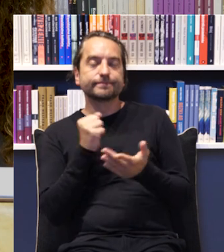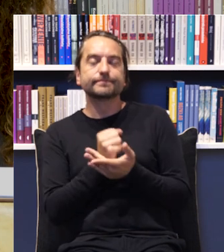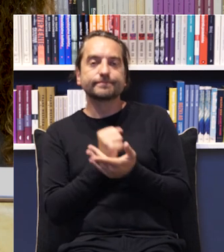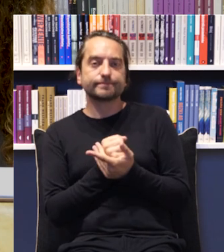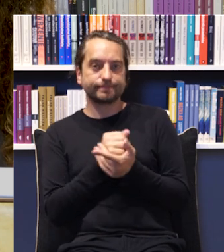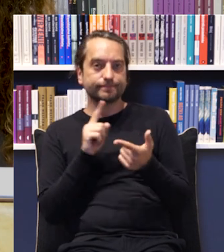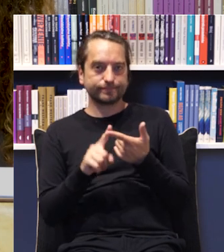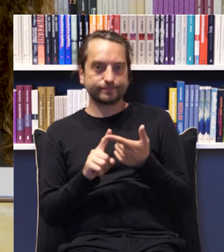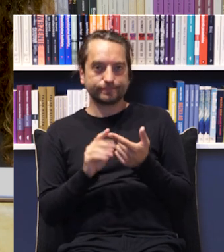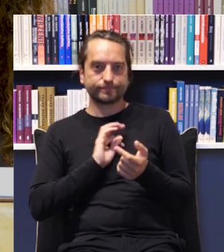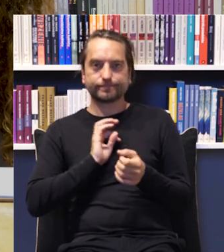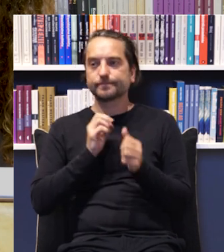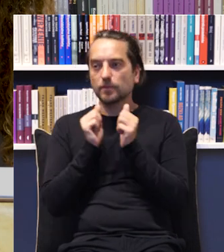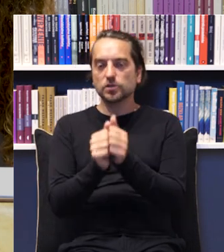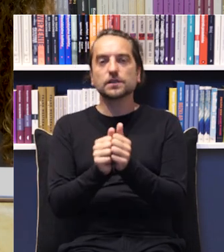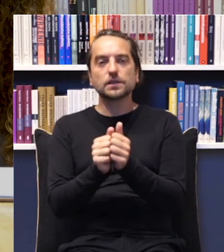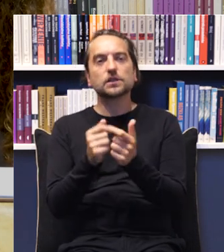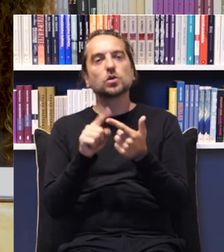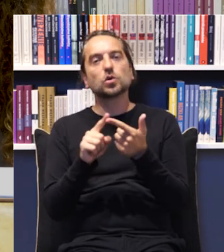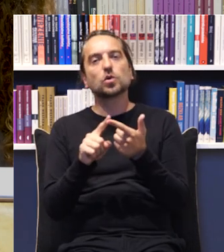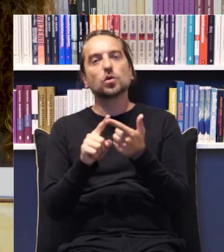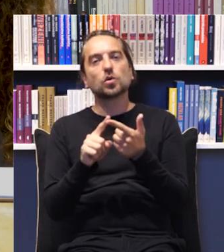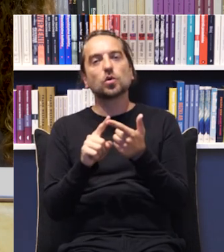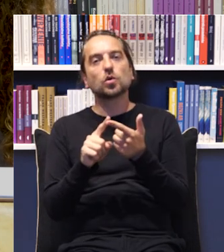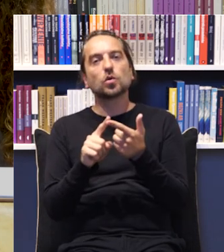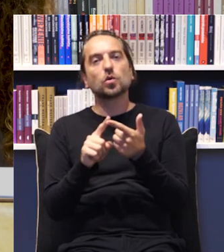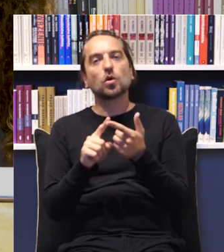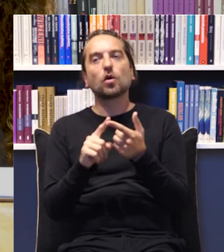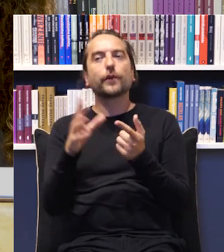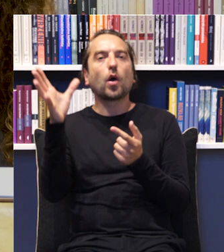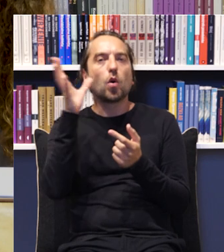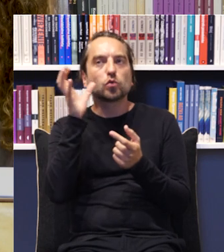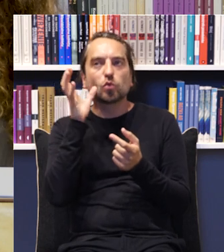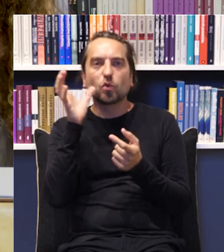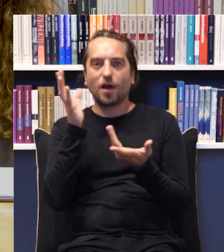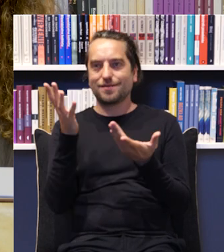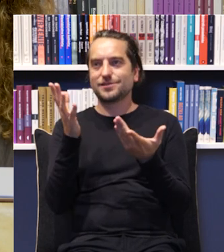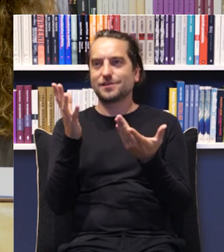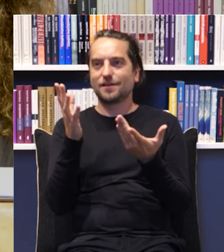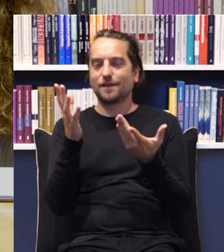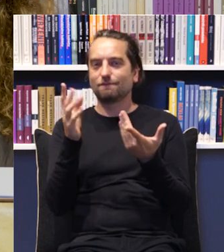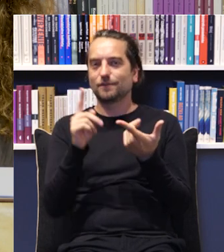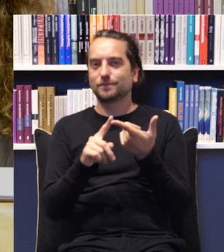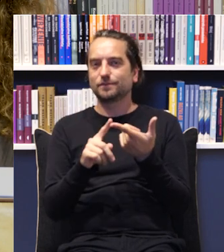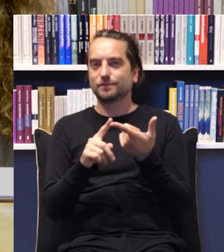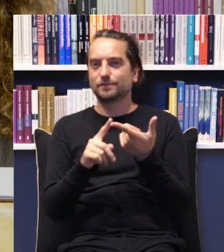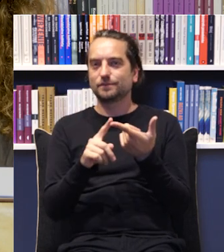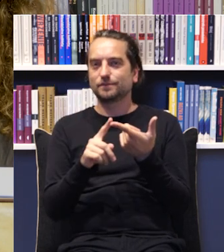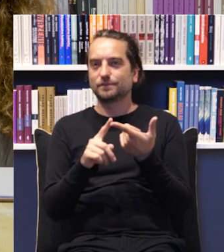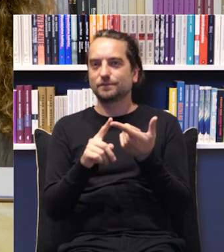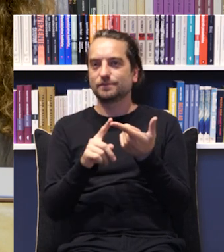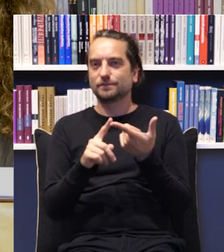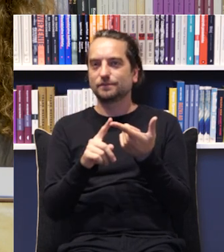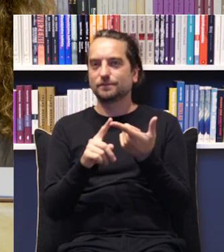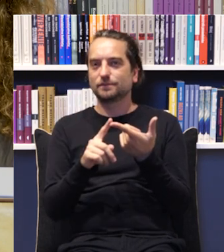sprawa i moim zdaniem właśnie podstawowa, to jest ten brak osłuchania, brak jakiegoś takiego,